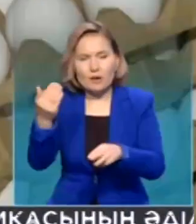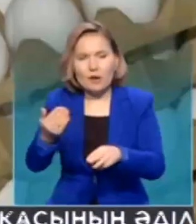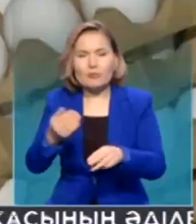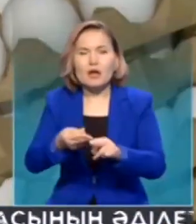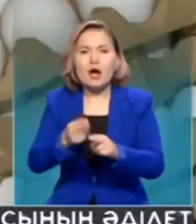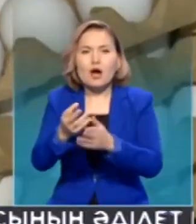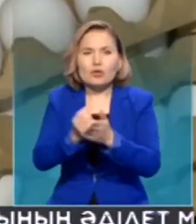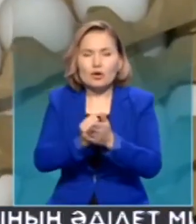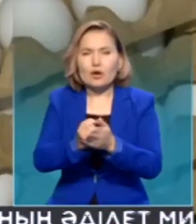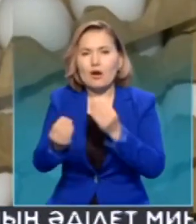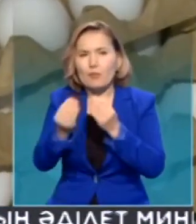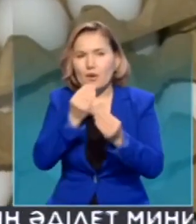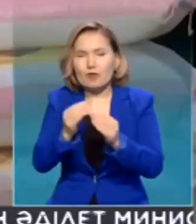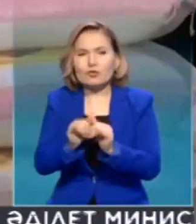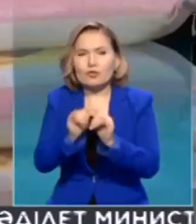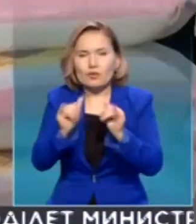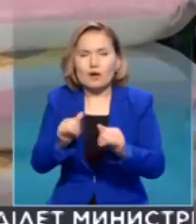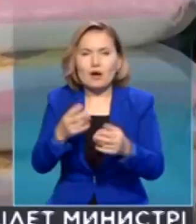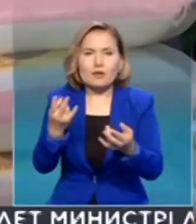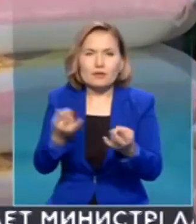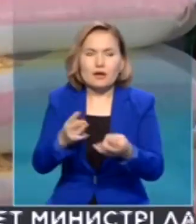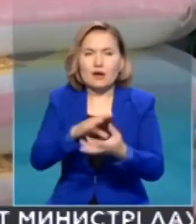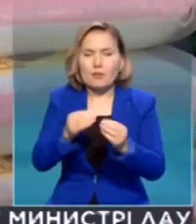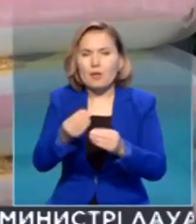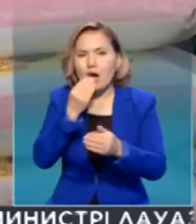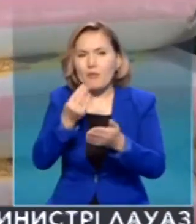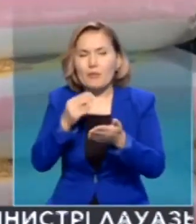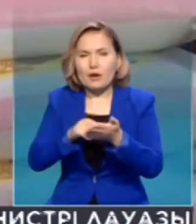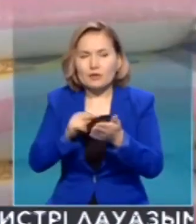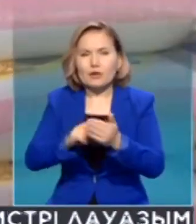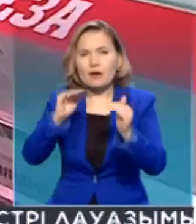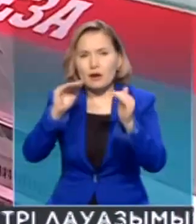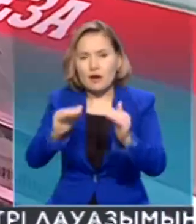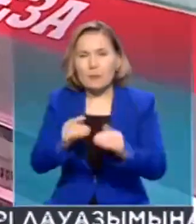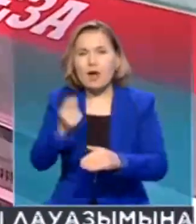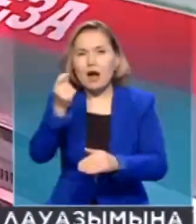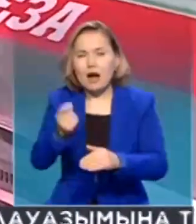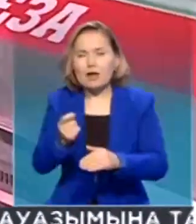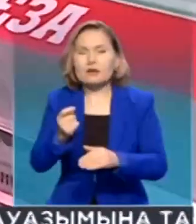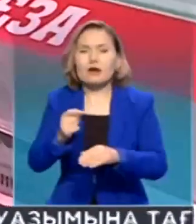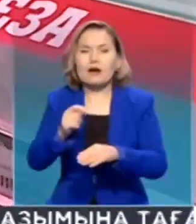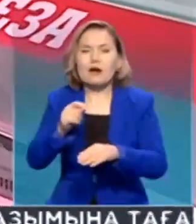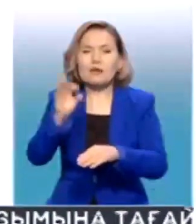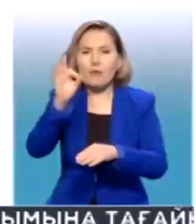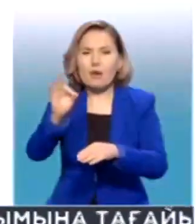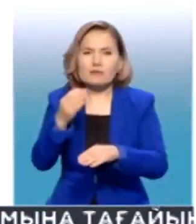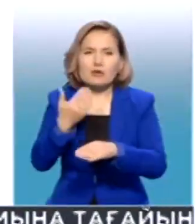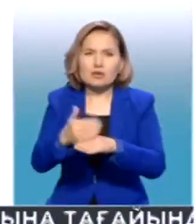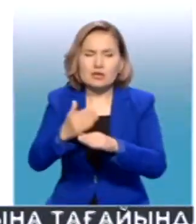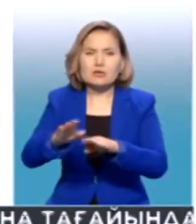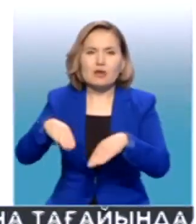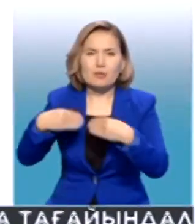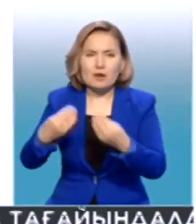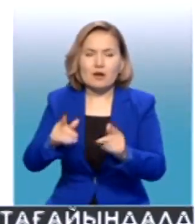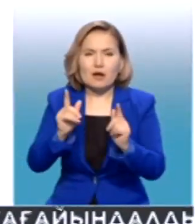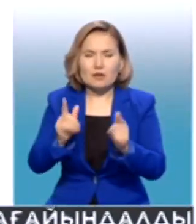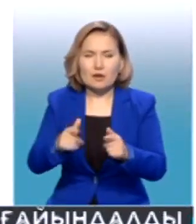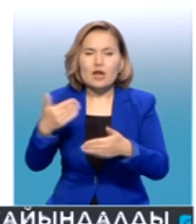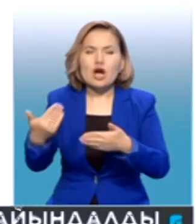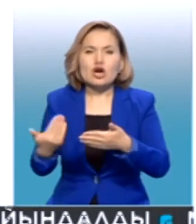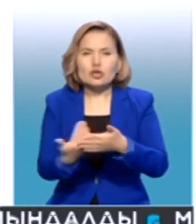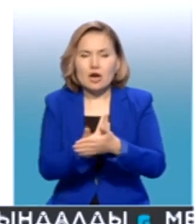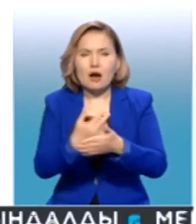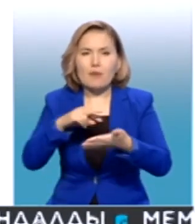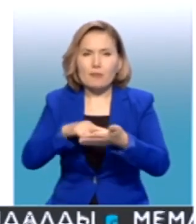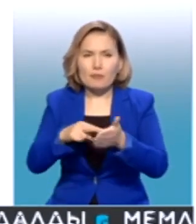тұрақтандыру қорларының жұмысы қайта форматталған. Кей азық құнын төмендету үшін арзан пайызбен несие де берілмек. Жаңа тәсілдемелер